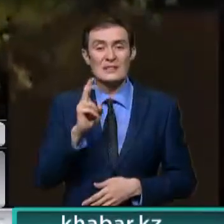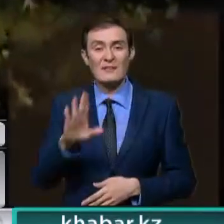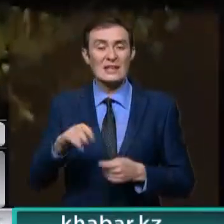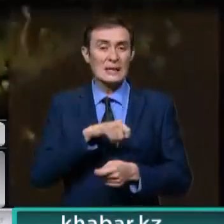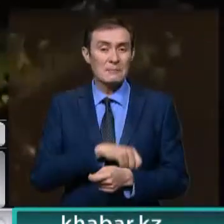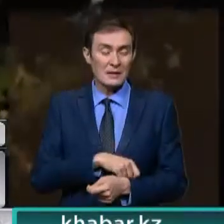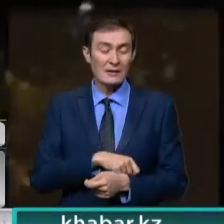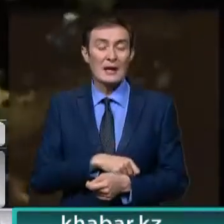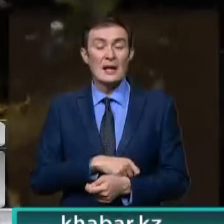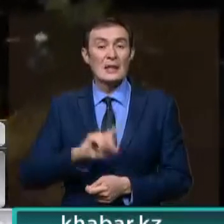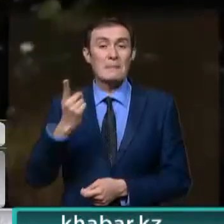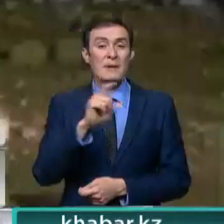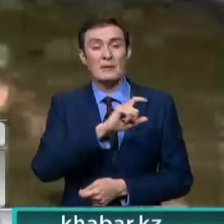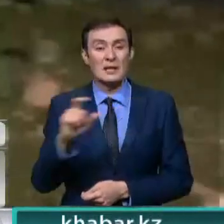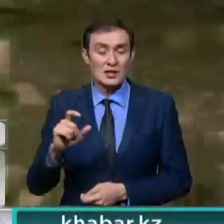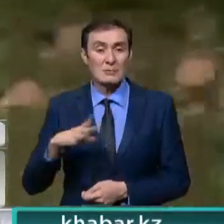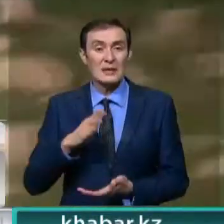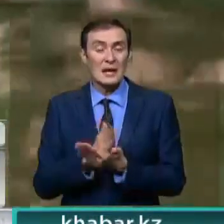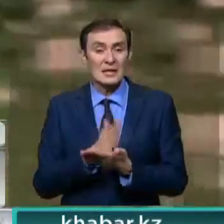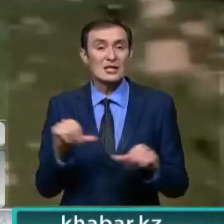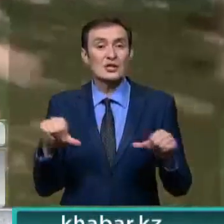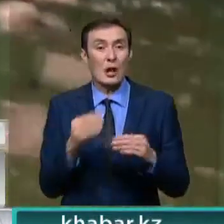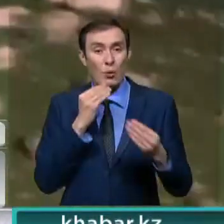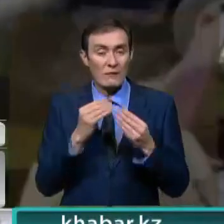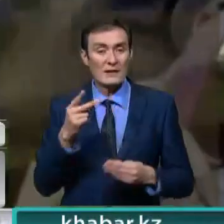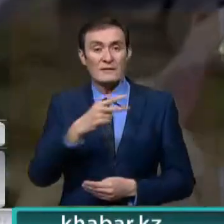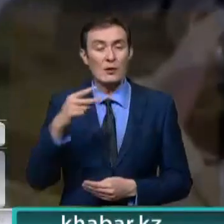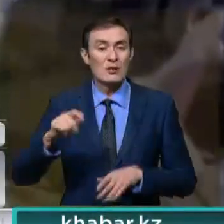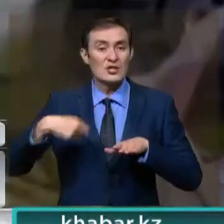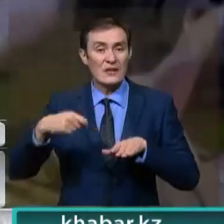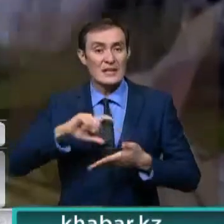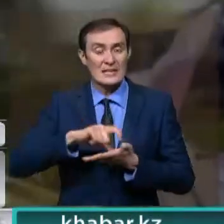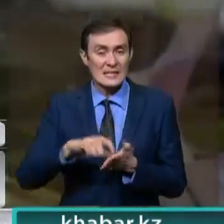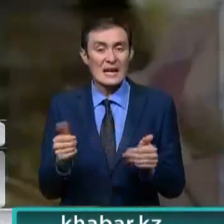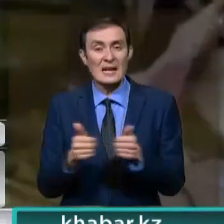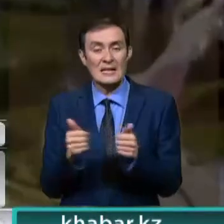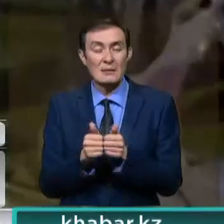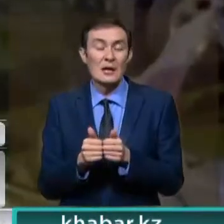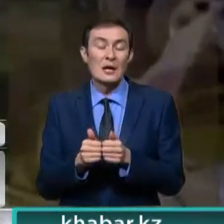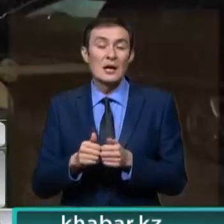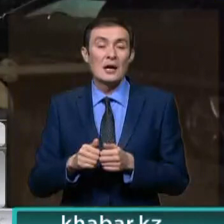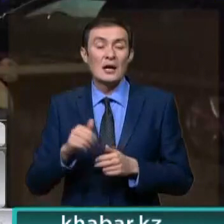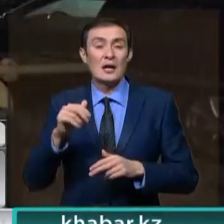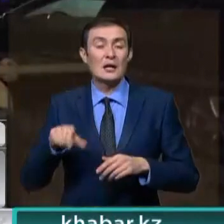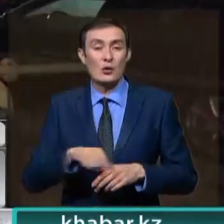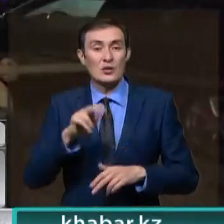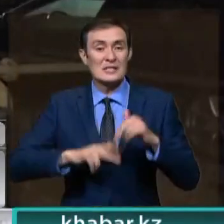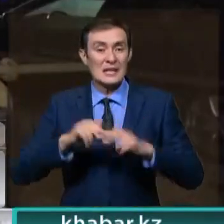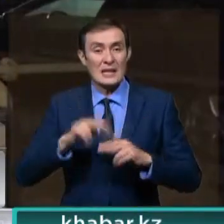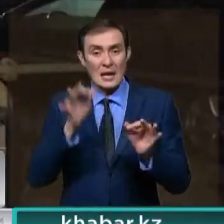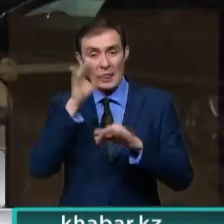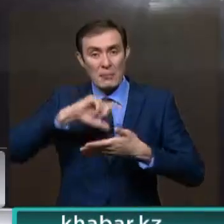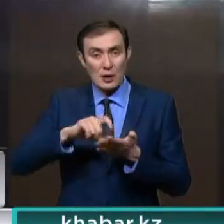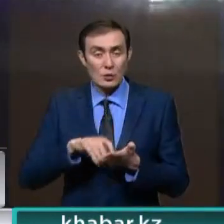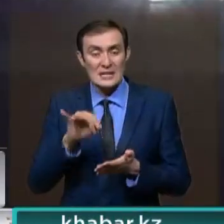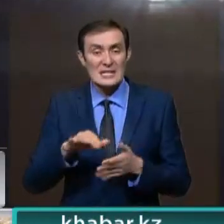квадратных метров. На первом этаже комплекса находилась столовая, на втором швейный цех, рядом пристройка дорожно-строительной лаборатории. И